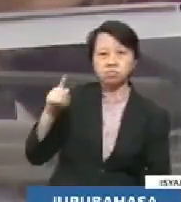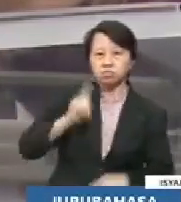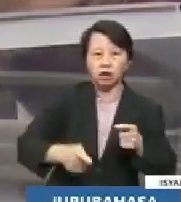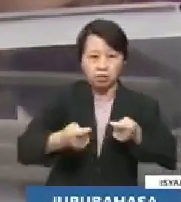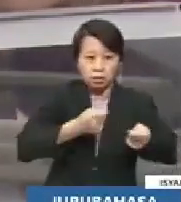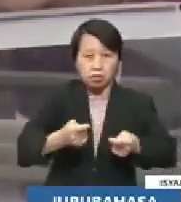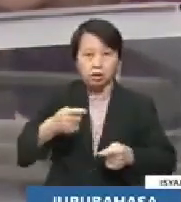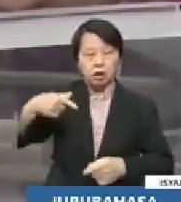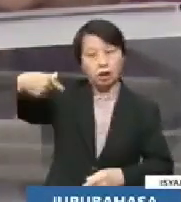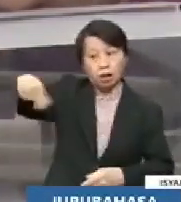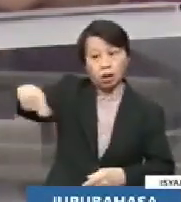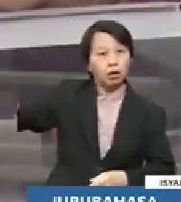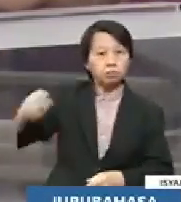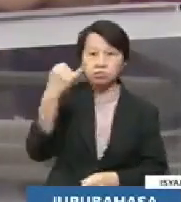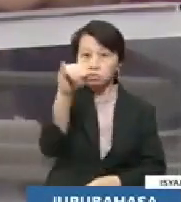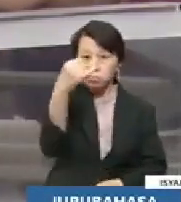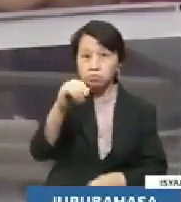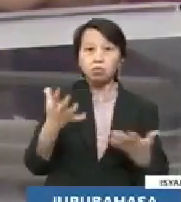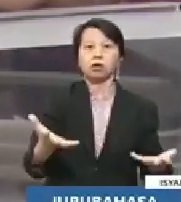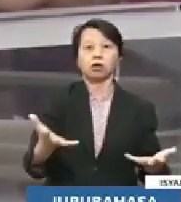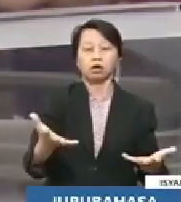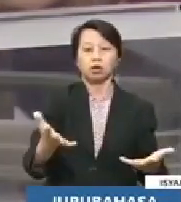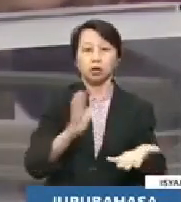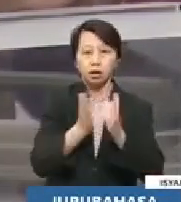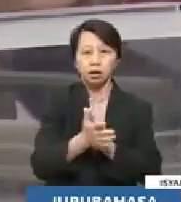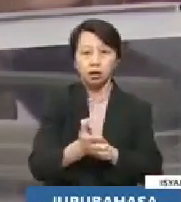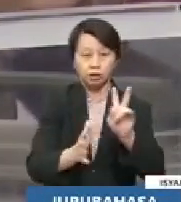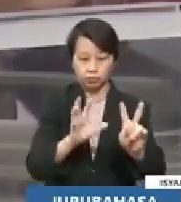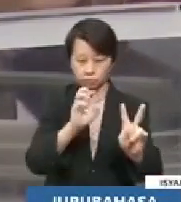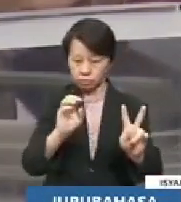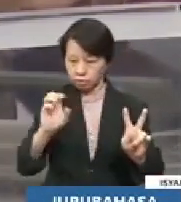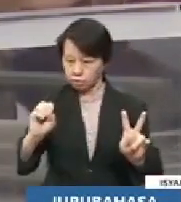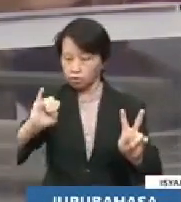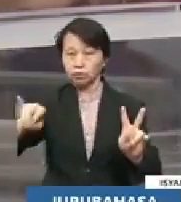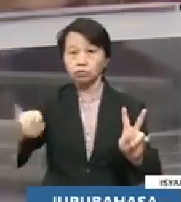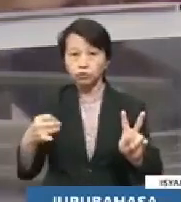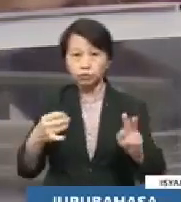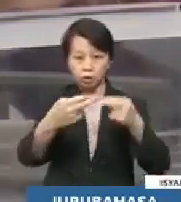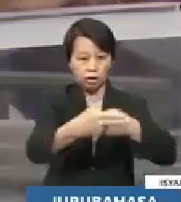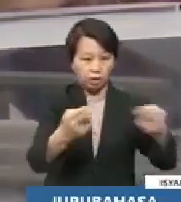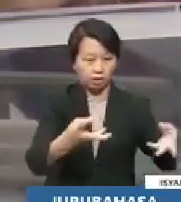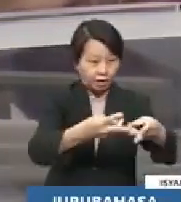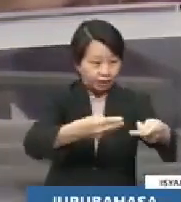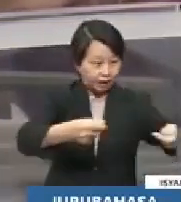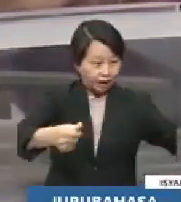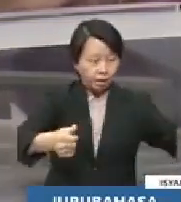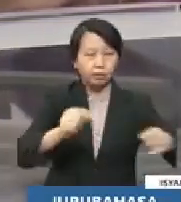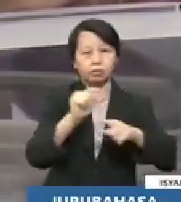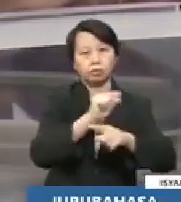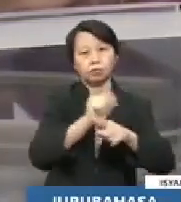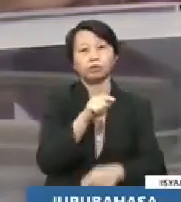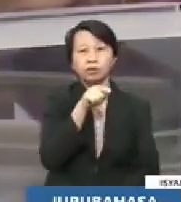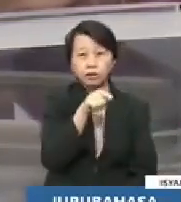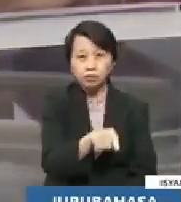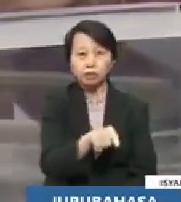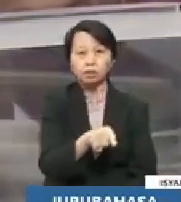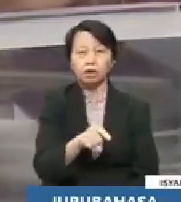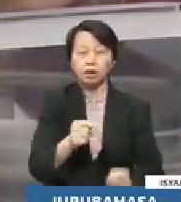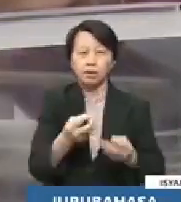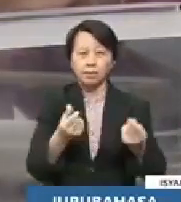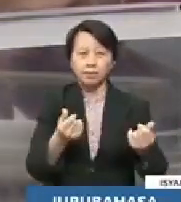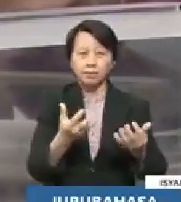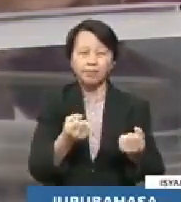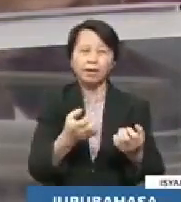dan tidak berkelayakan jadi 200 juta hektar tanah yang akan digunakan ini adalah